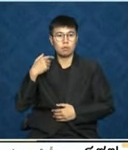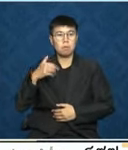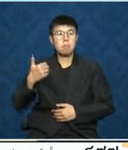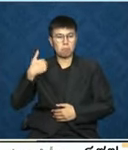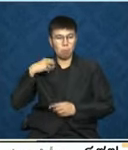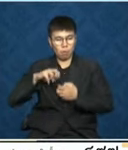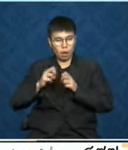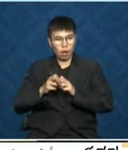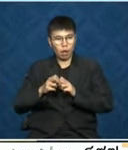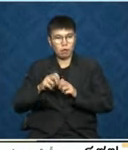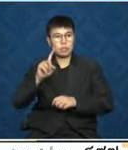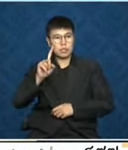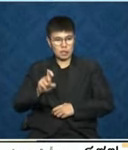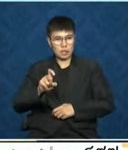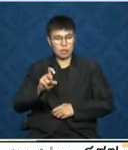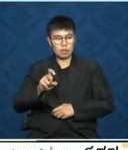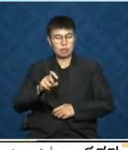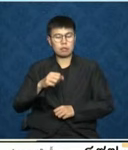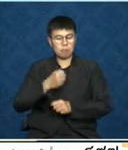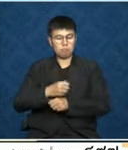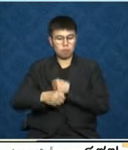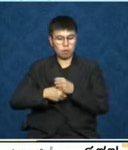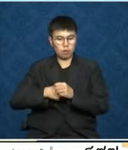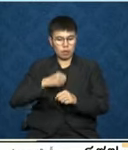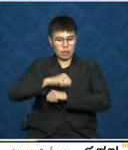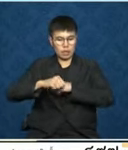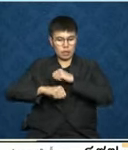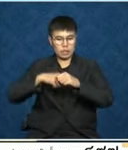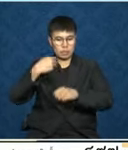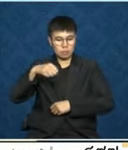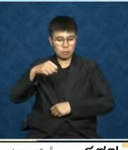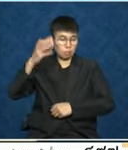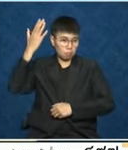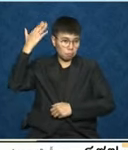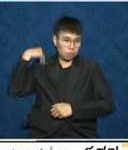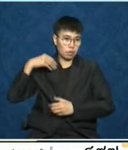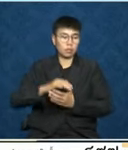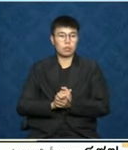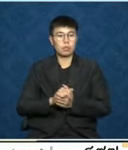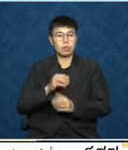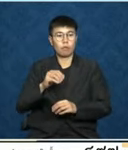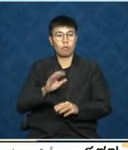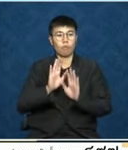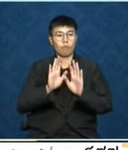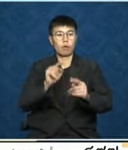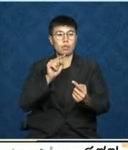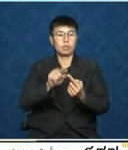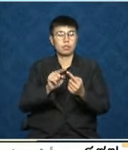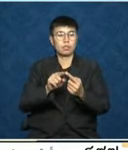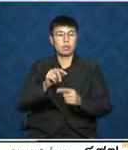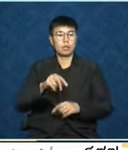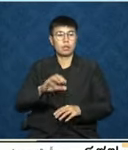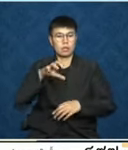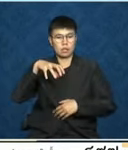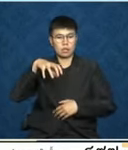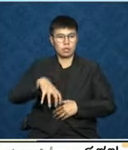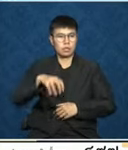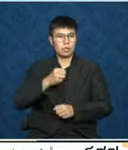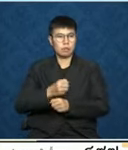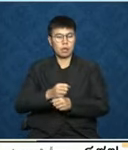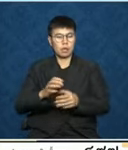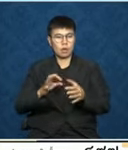หายมานานแล้วด้วยนะครับเป็นการสร้างมาแบบ 10ปีนะครับยังไงฝากให้ท่านประธานนะครับส่งไปยังหน่วยงานก็คือสำนักระบายน้ำช่วยดูแลด้วยนะครับสงสัยว่าเอ๊ะไอ้